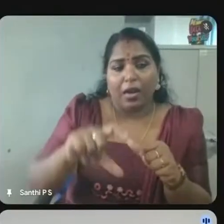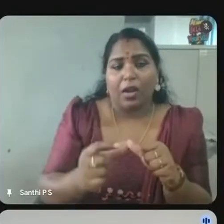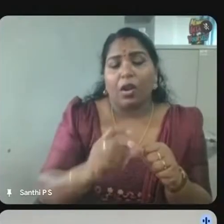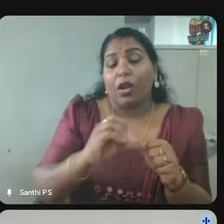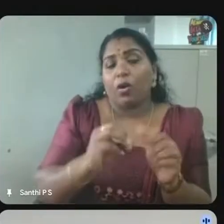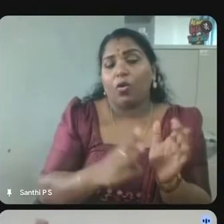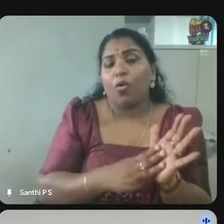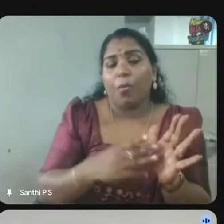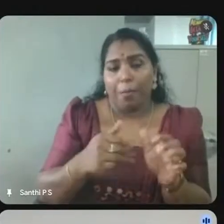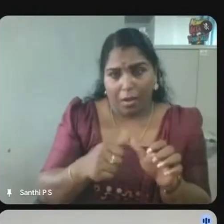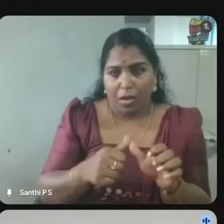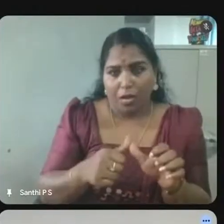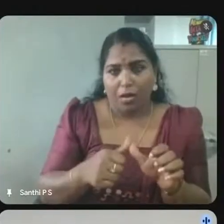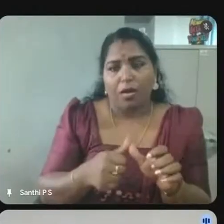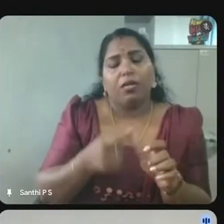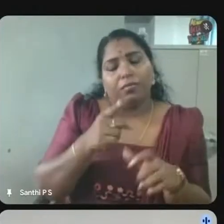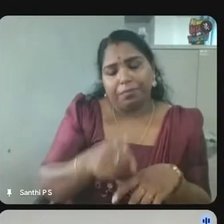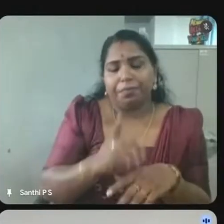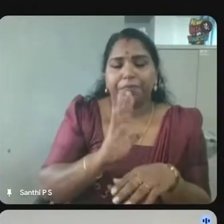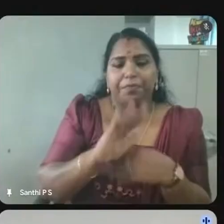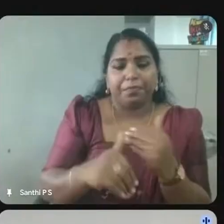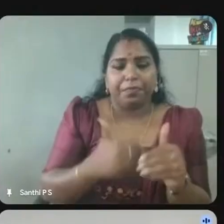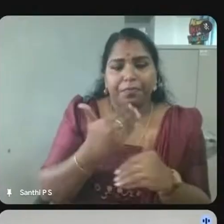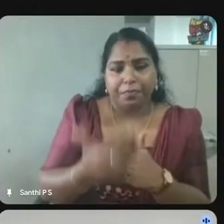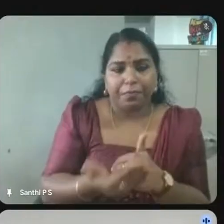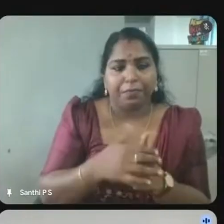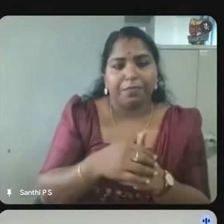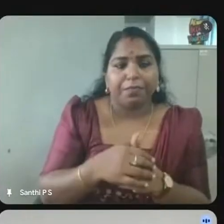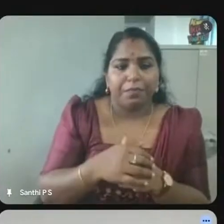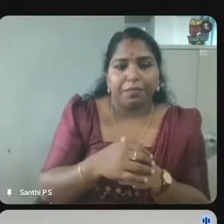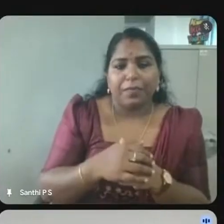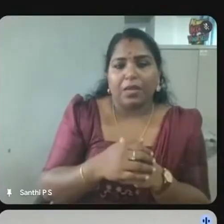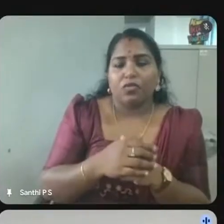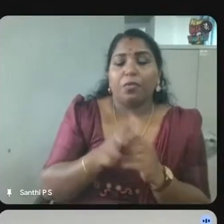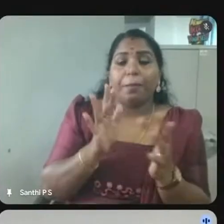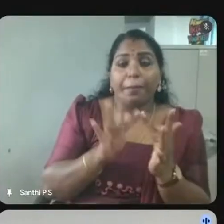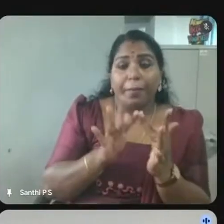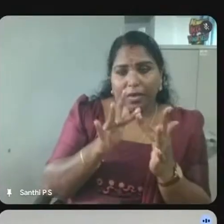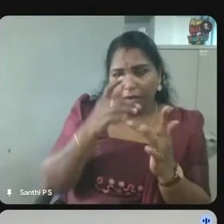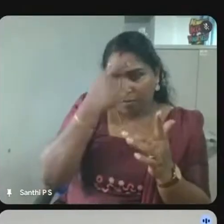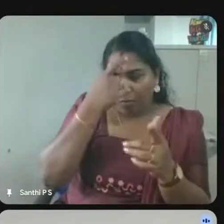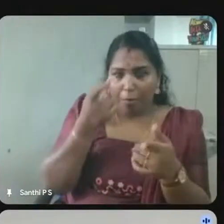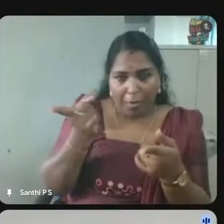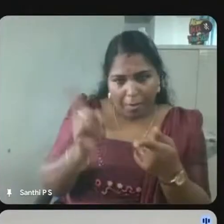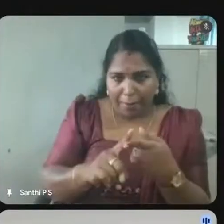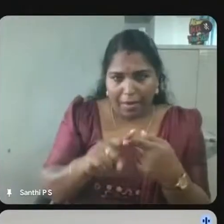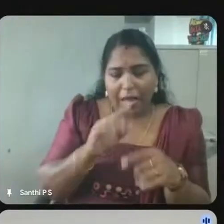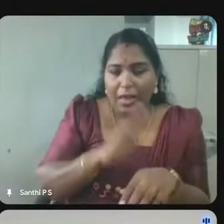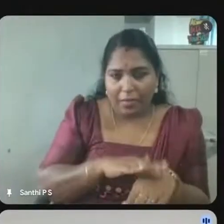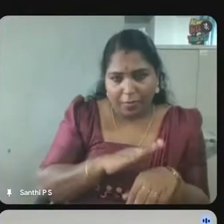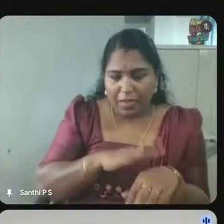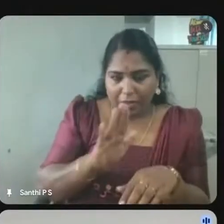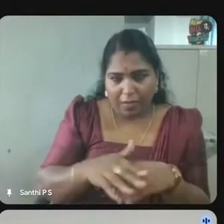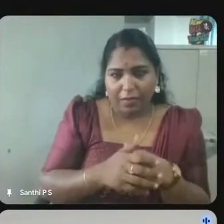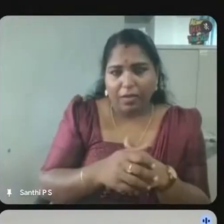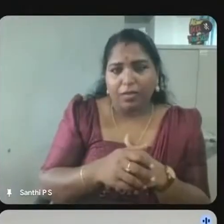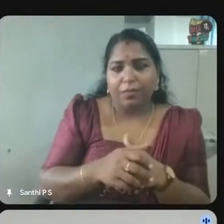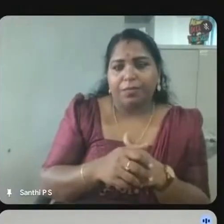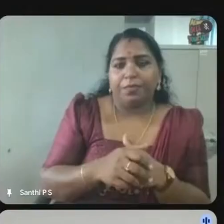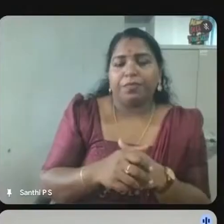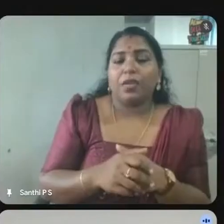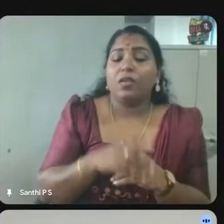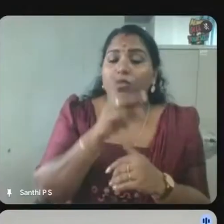മാക്കുലർ ഡീജനറേഷൻ ഞാൻ നേരത്തെ പറഞ്ഞ പോലെ സെൻട്രൽ വിഷൻ ആണ് ബാധിക്കുന്നത്. സോ ഇത് എത്രത്തോളമാണ് നമ്മുടെ ആ ഒരു